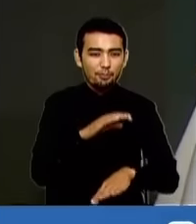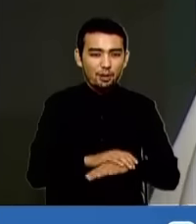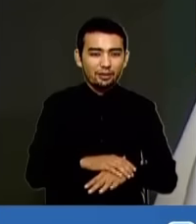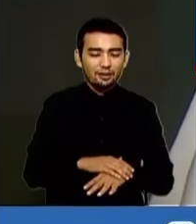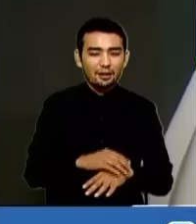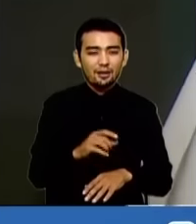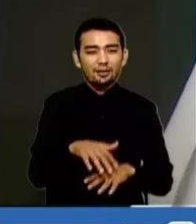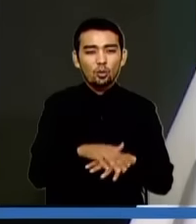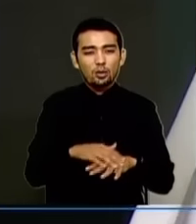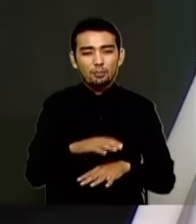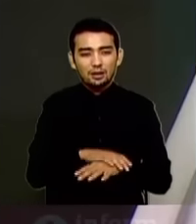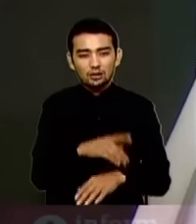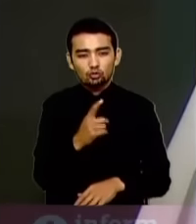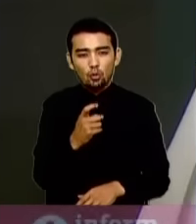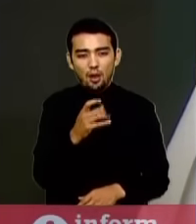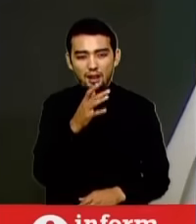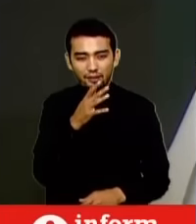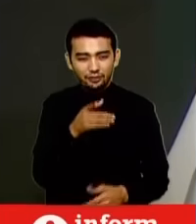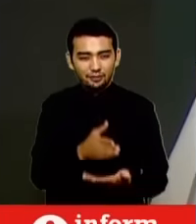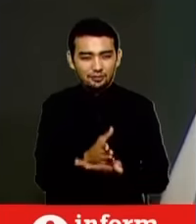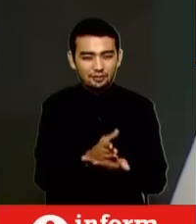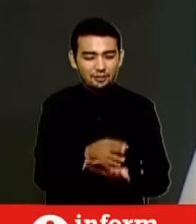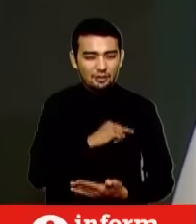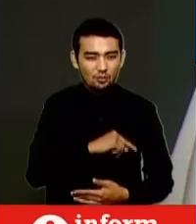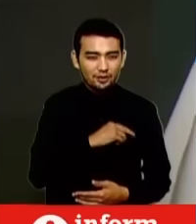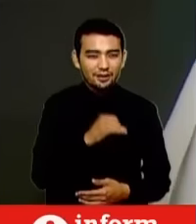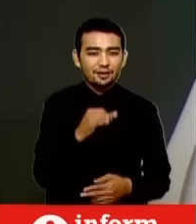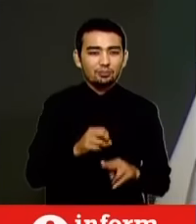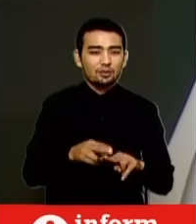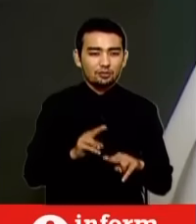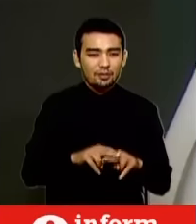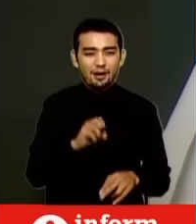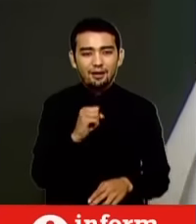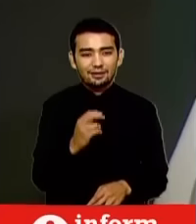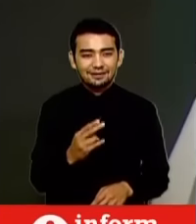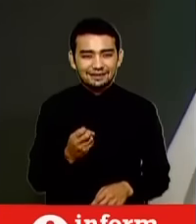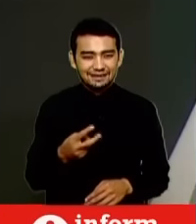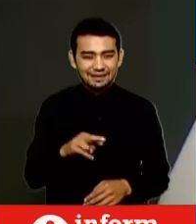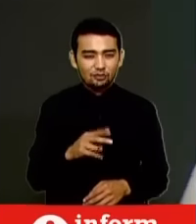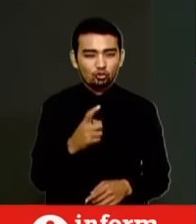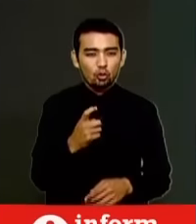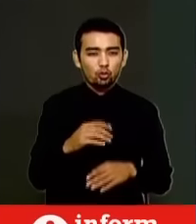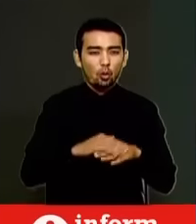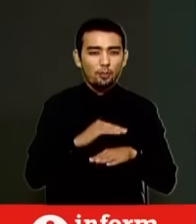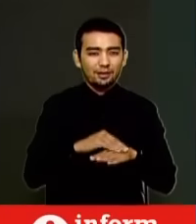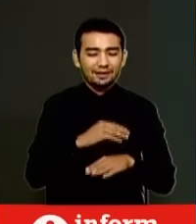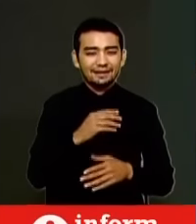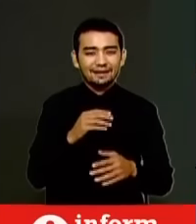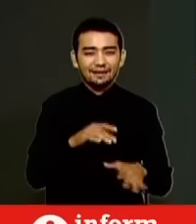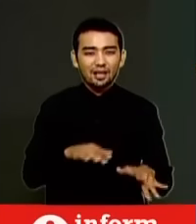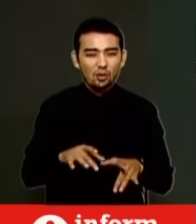100 лет. И в рамках столетия мы проводим, запустили масштабную акцию «100 добрых дел». В рамках этой акции